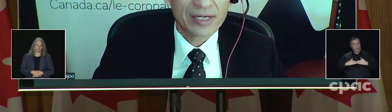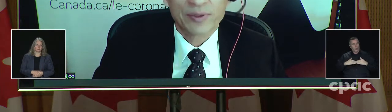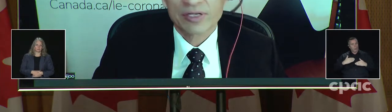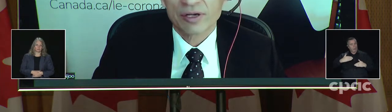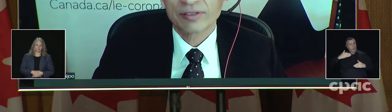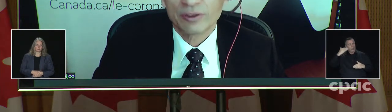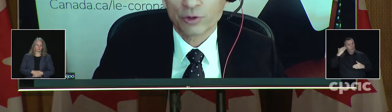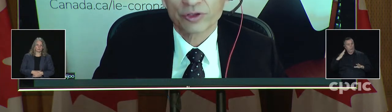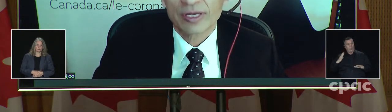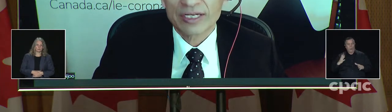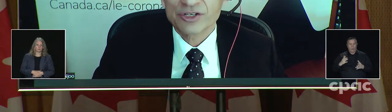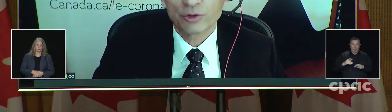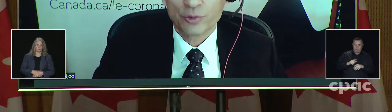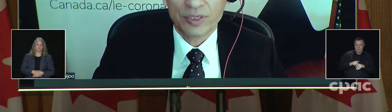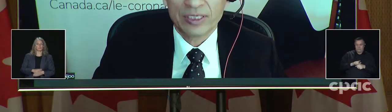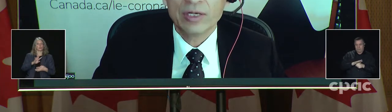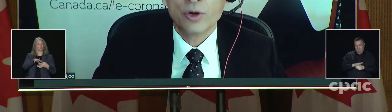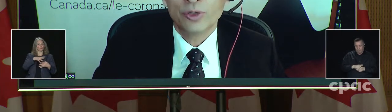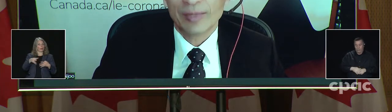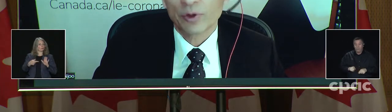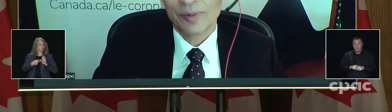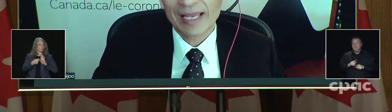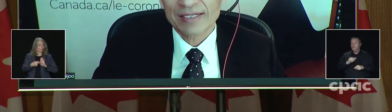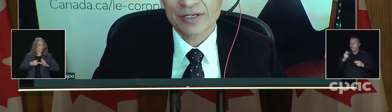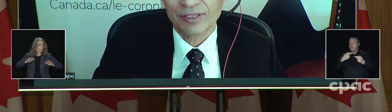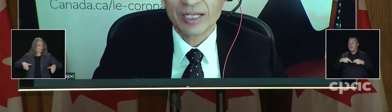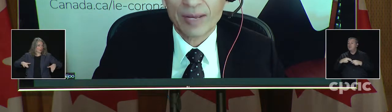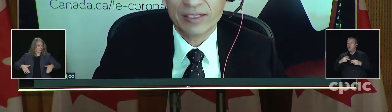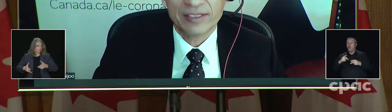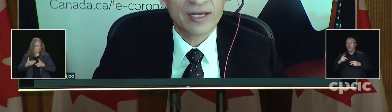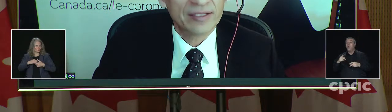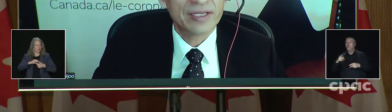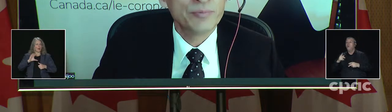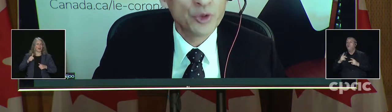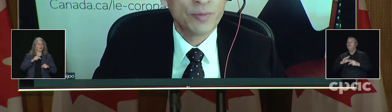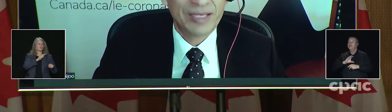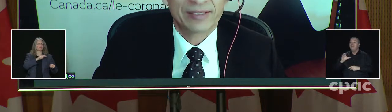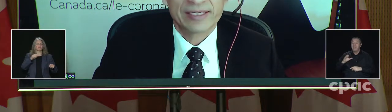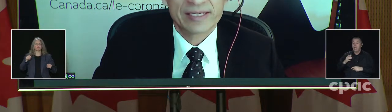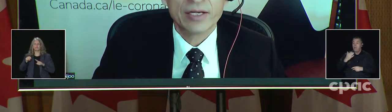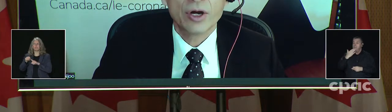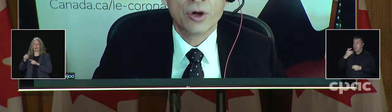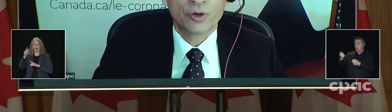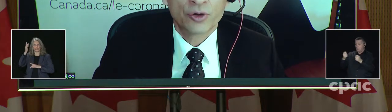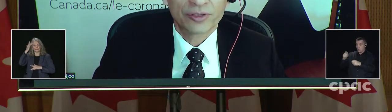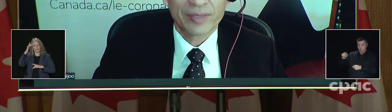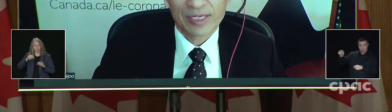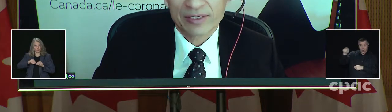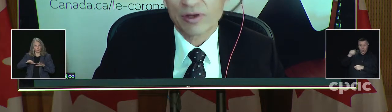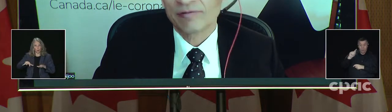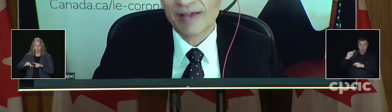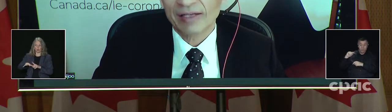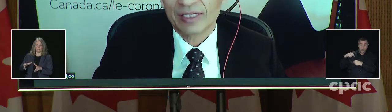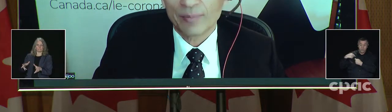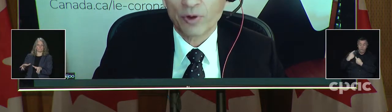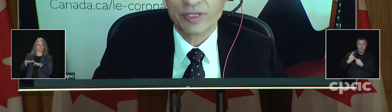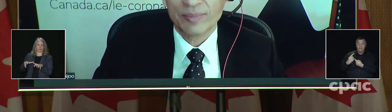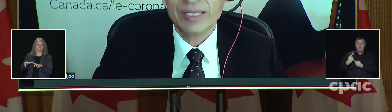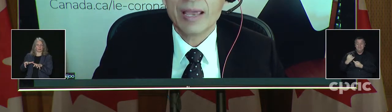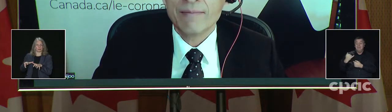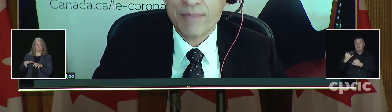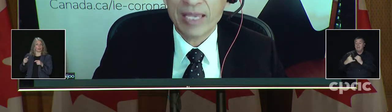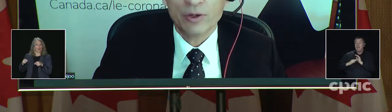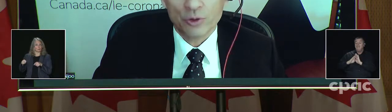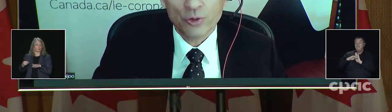pas représentées d'autres régions du pays où la propagation de la maladie a été mieux maîtrisée au cours des précédentes vagues de la